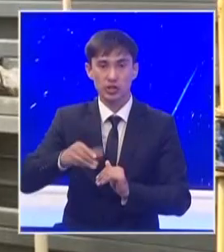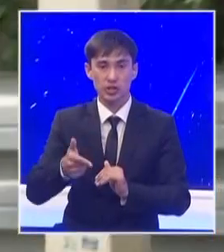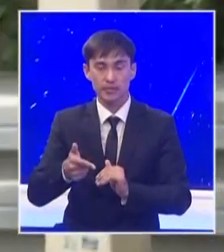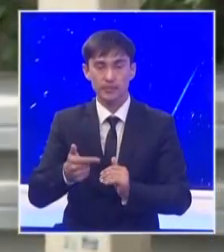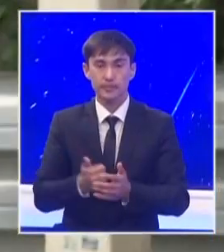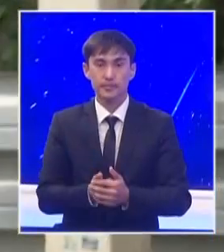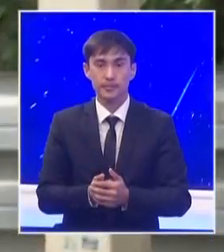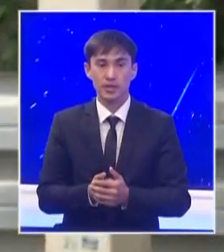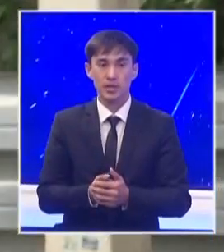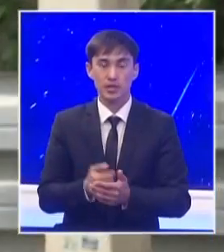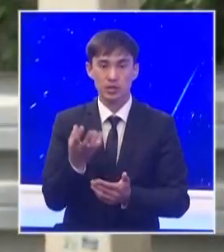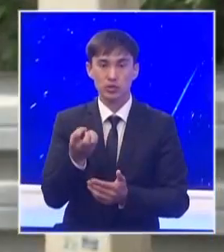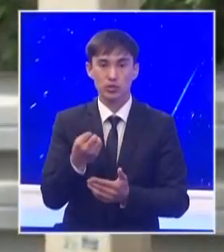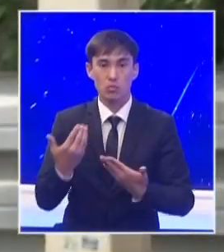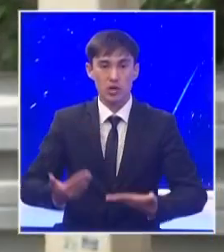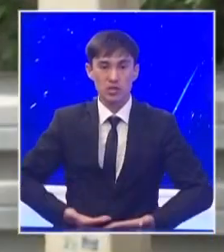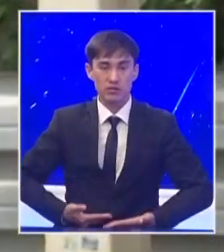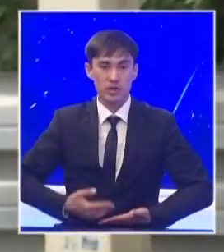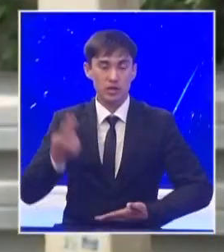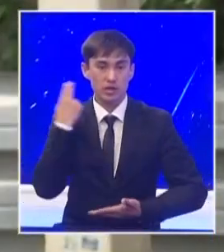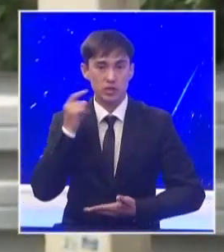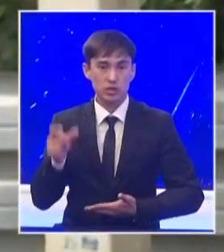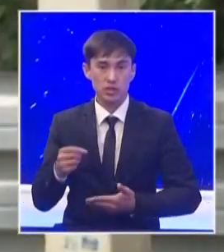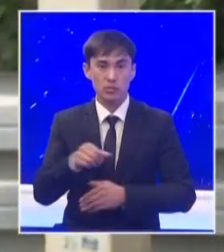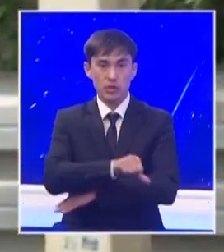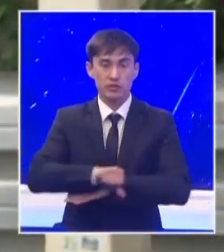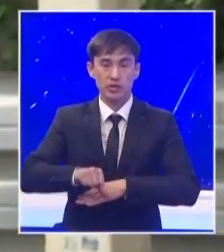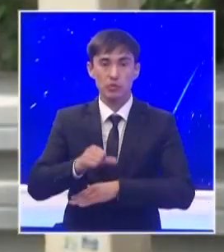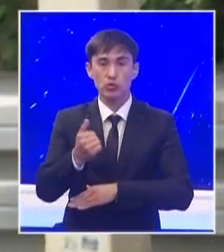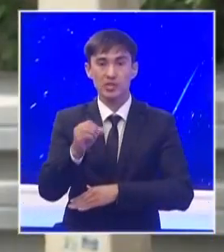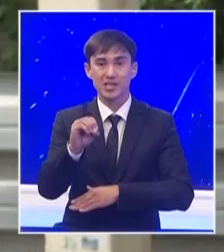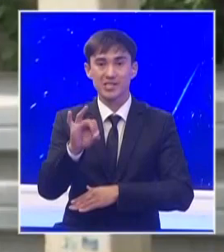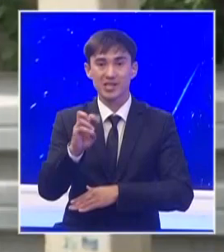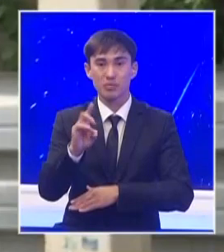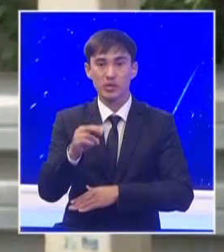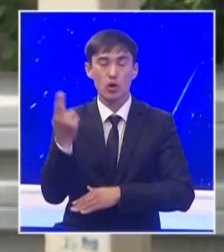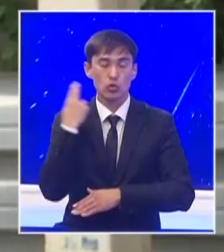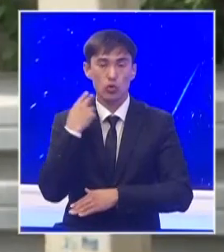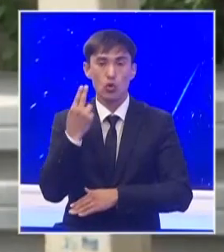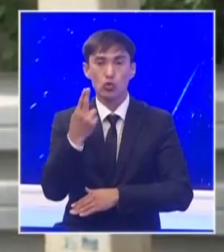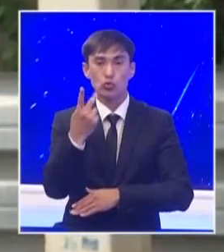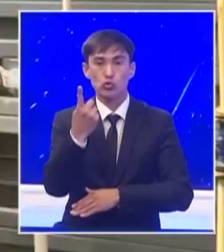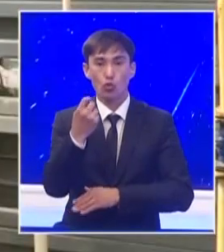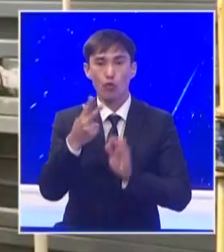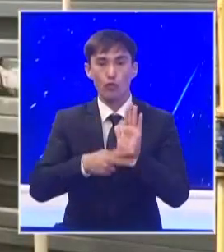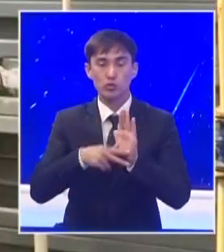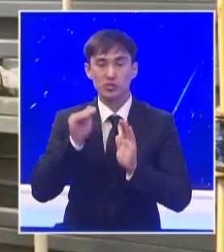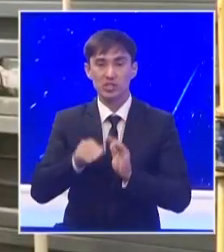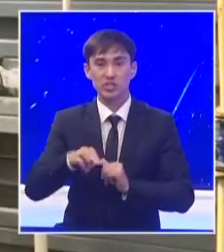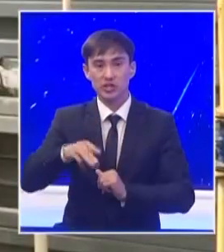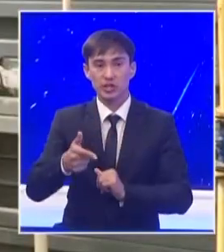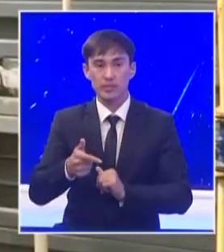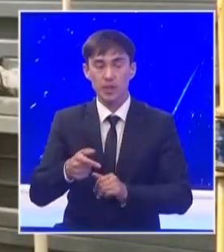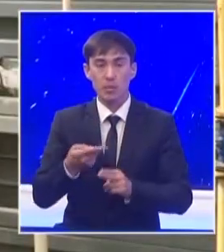И должник, проживающий по улице Ескельдеби, 232, имеет долг 180 тысяч тенге. По данным